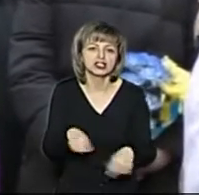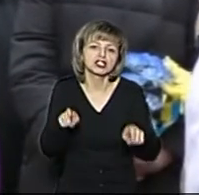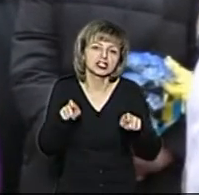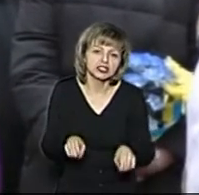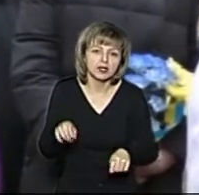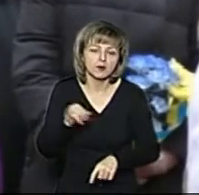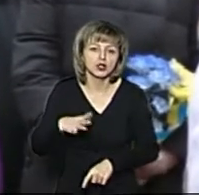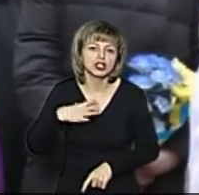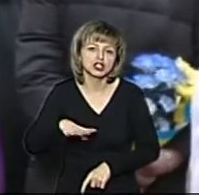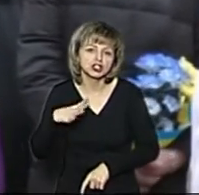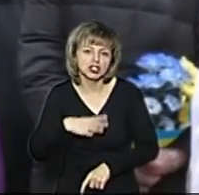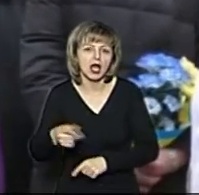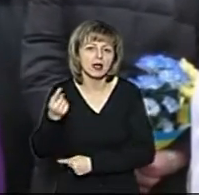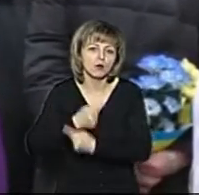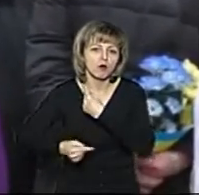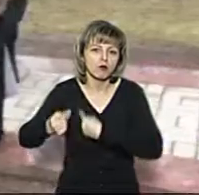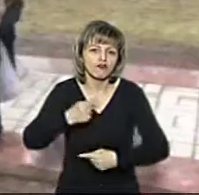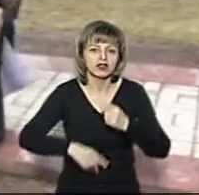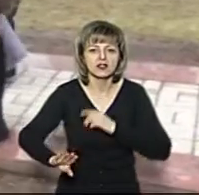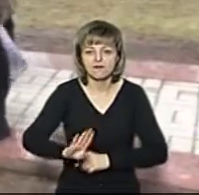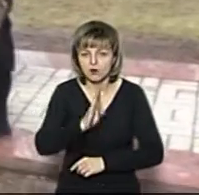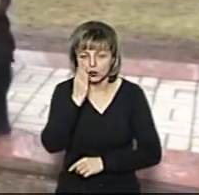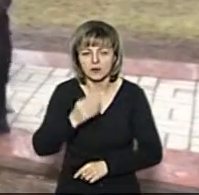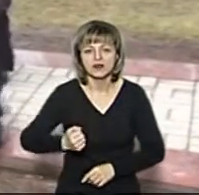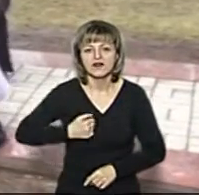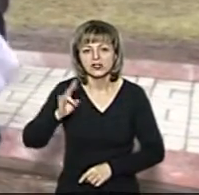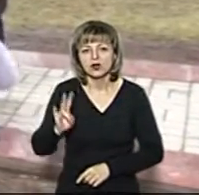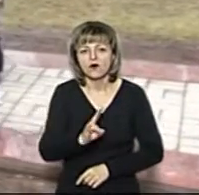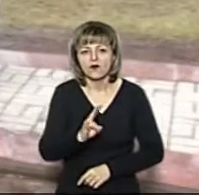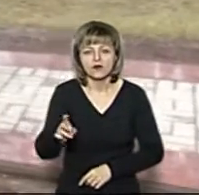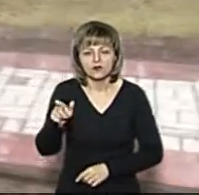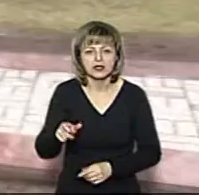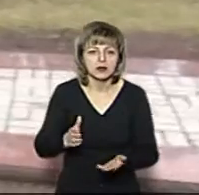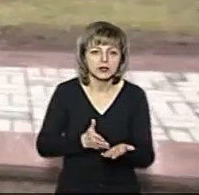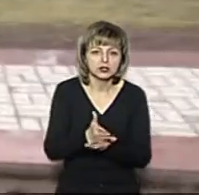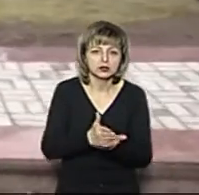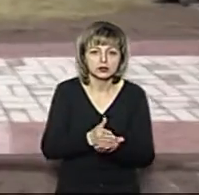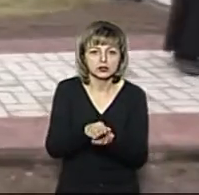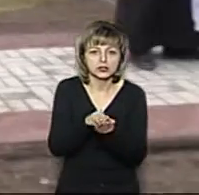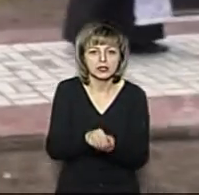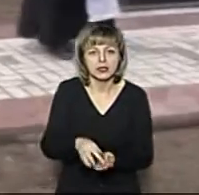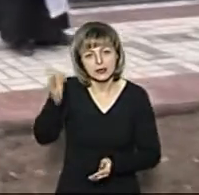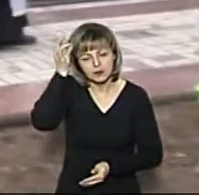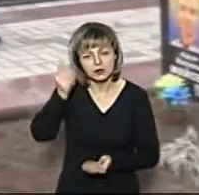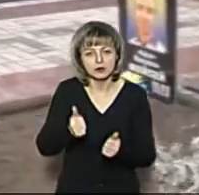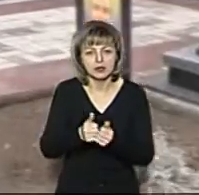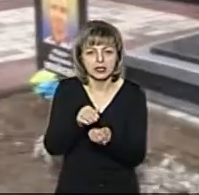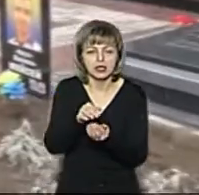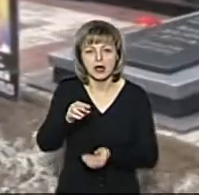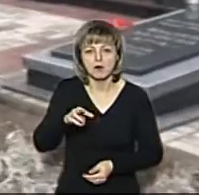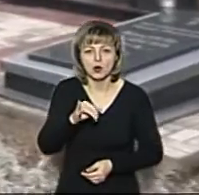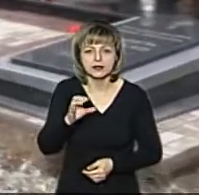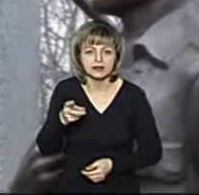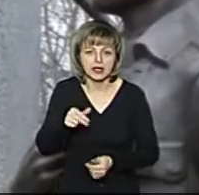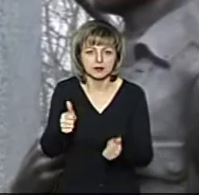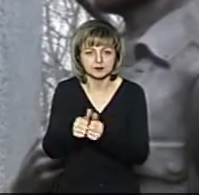вже чекаємо повернення ворога. Військові капелани відслужили панахиду біля могили Василя Мойсея. Поруч з його похованням